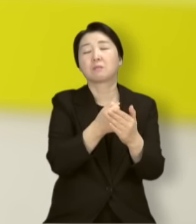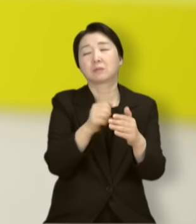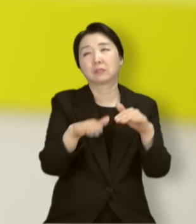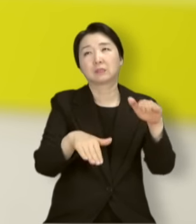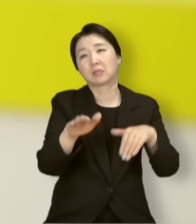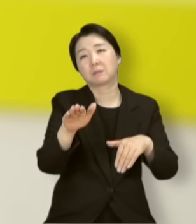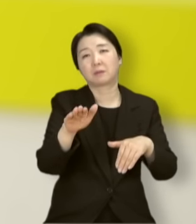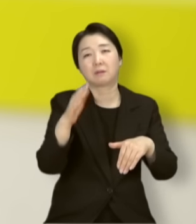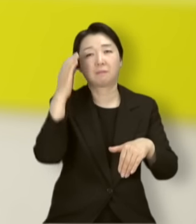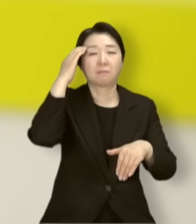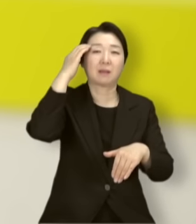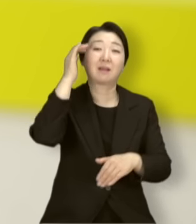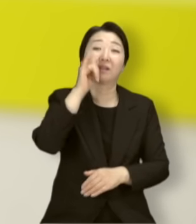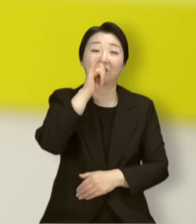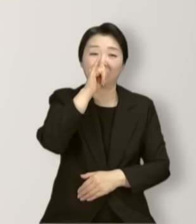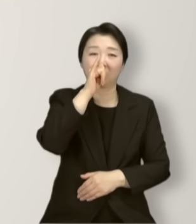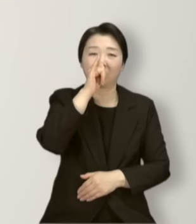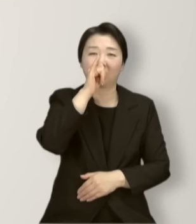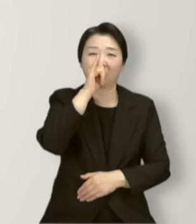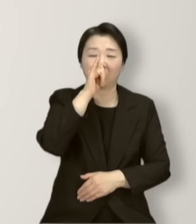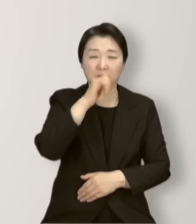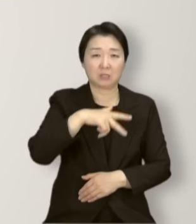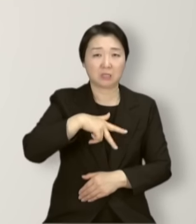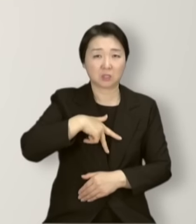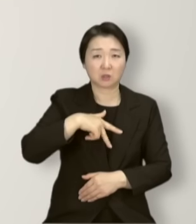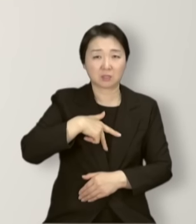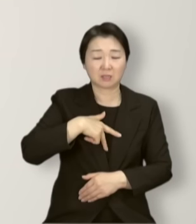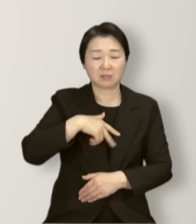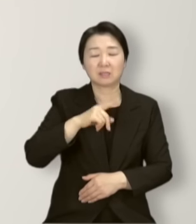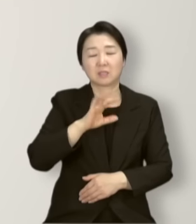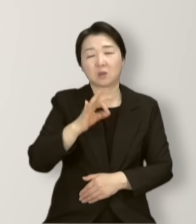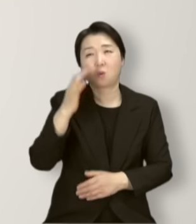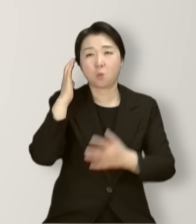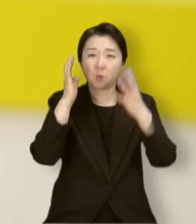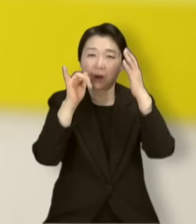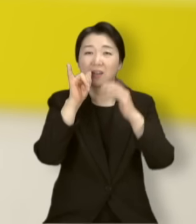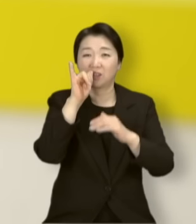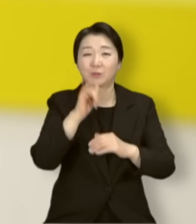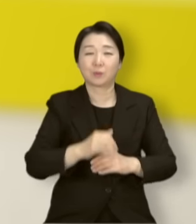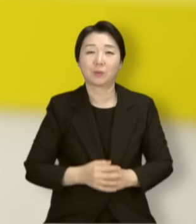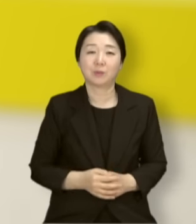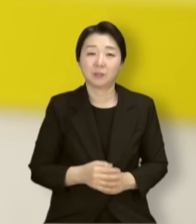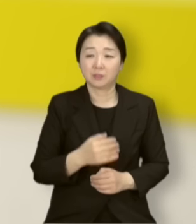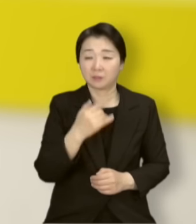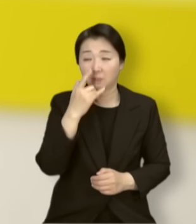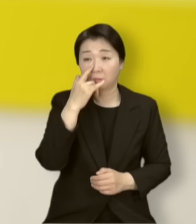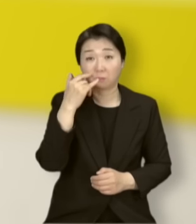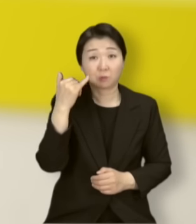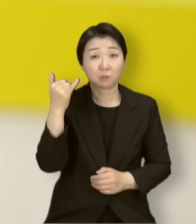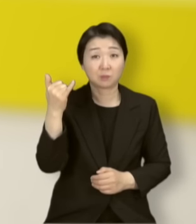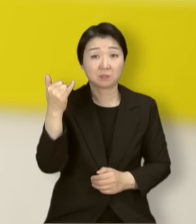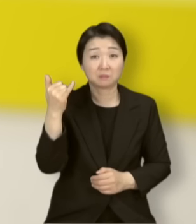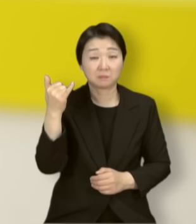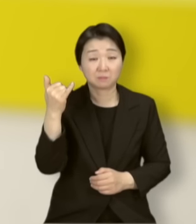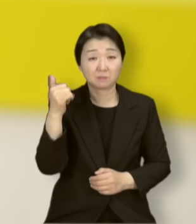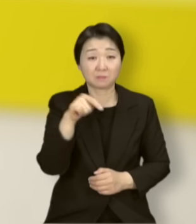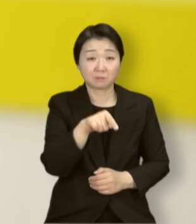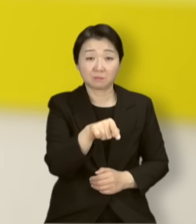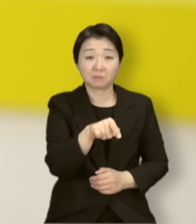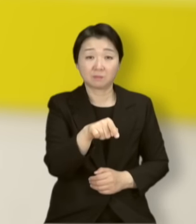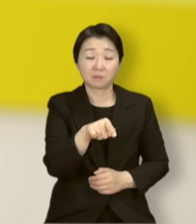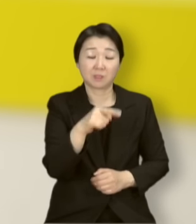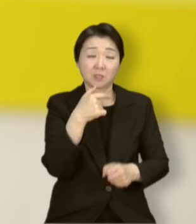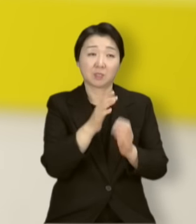좀 지장을 받고 여러 가지 또 정체성에 손해보고. 대해서 혼란도 겪고요. 예, 그러니까 이제 부모님들이